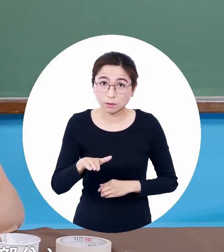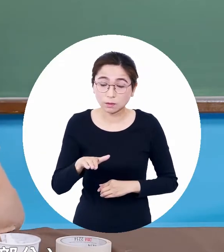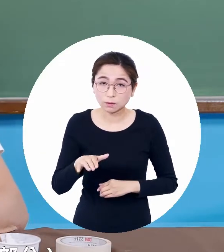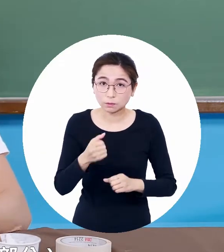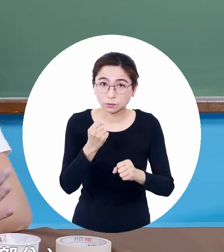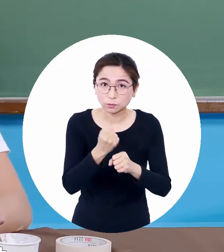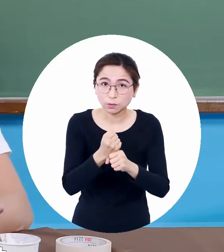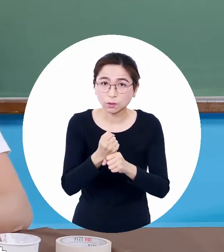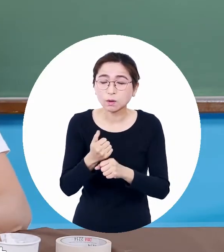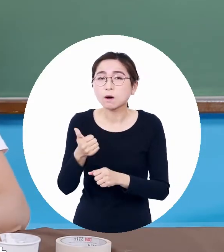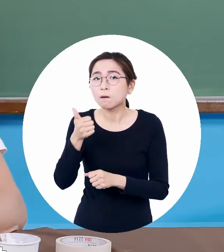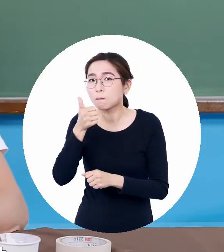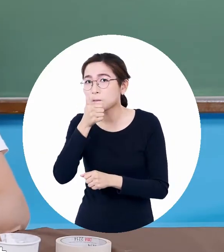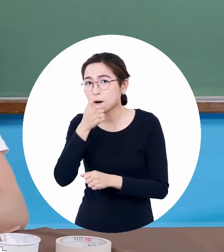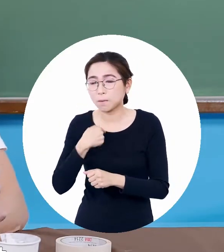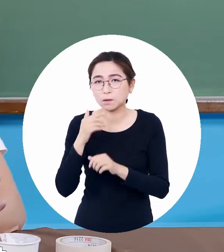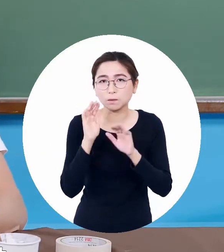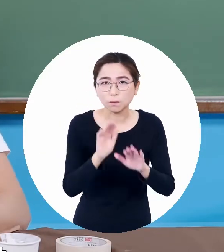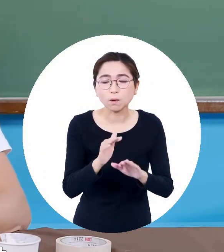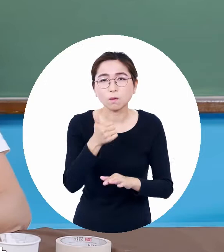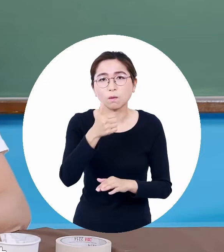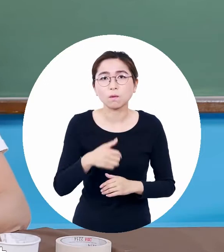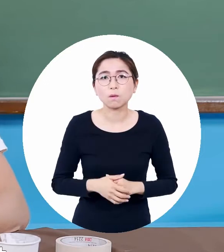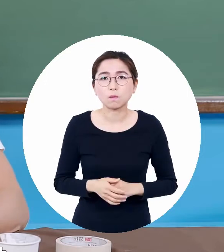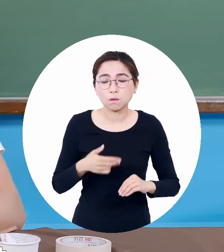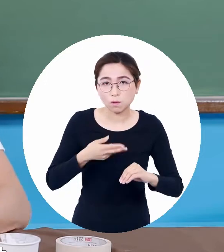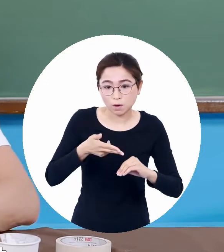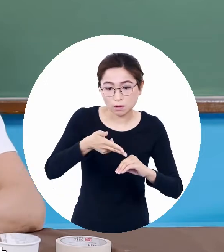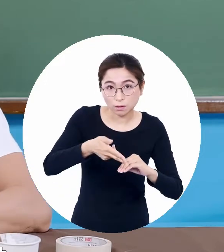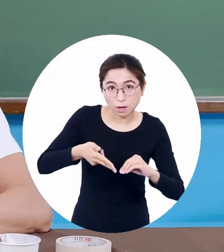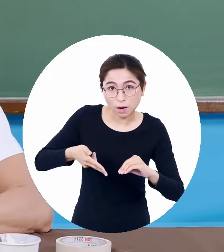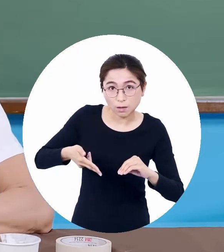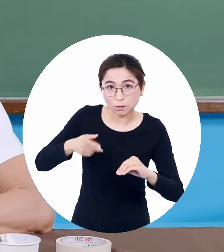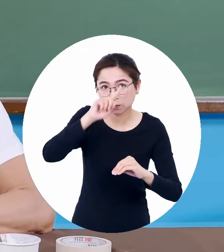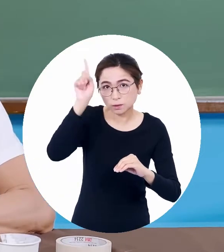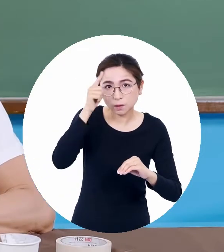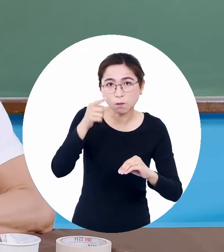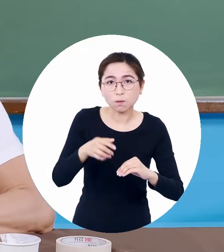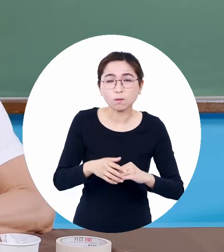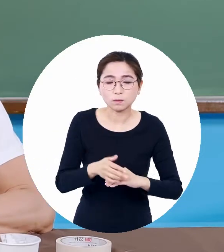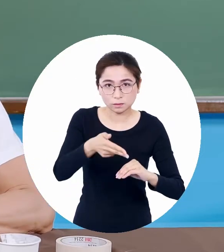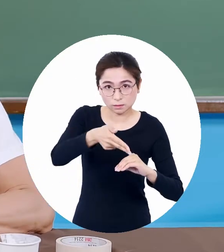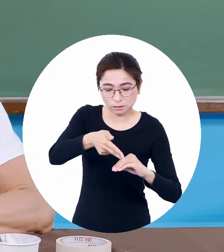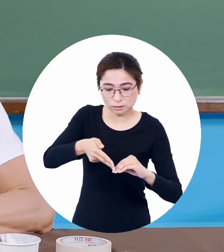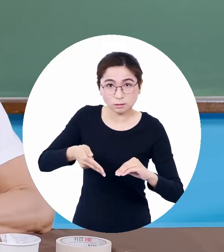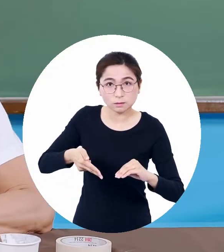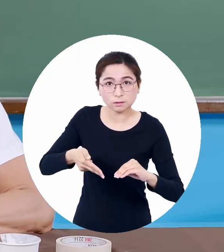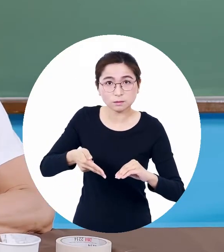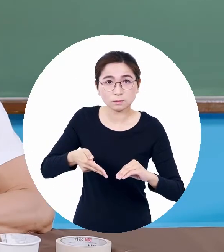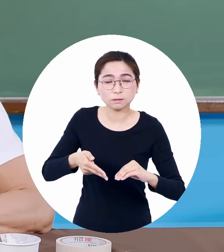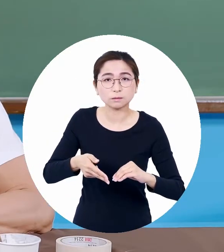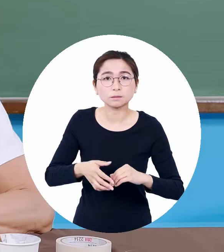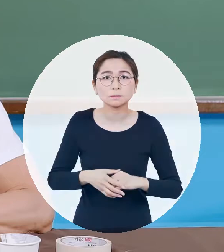用鉸剪啦。如果細路仔咧做咧，就最好有爸爸喺度啦，就用把戒刀，我戒咗天空位置佢